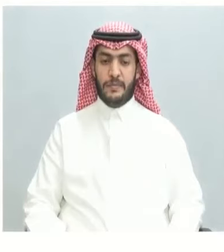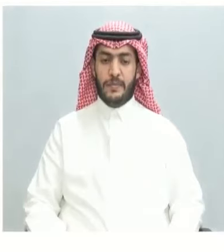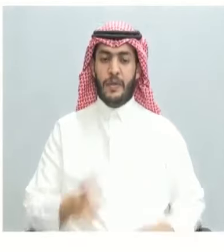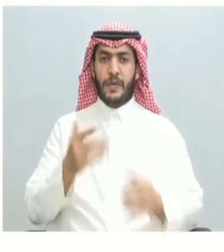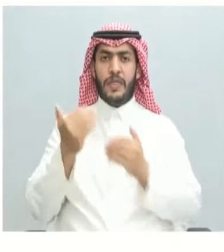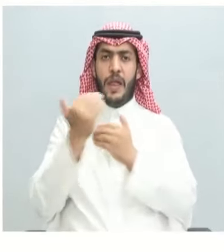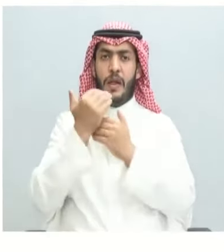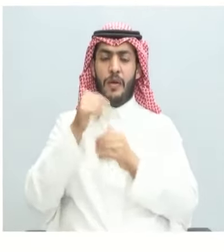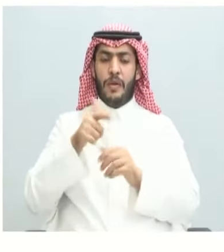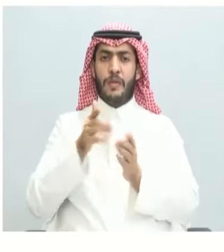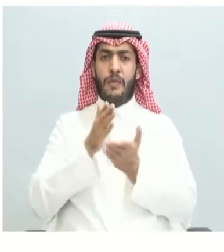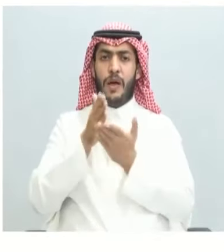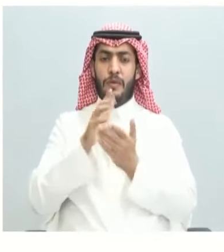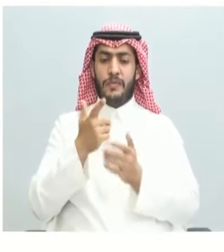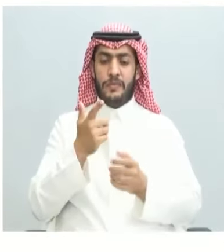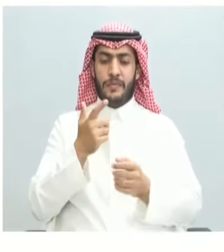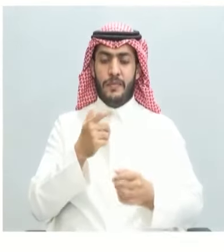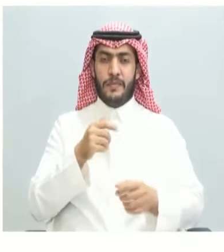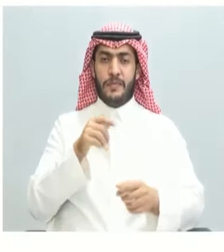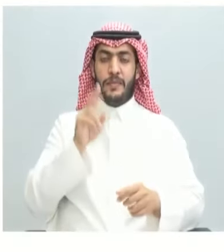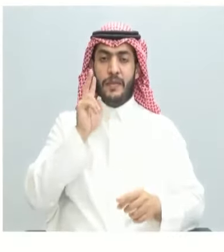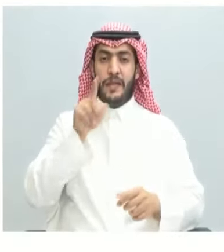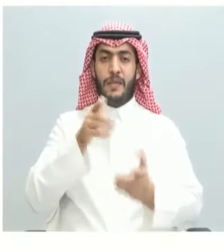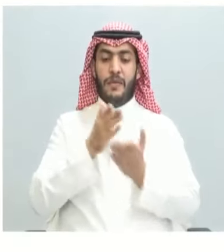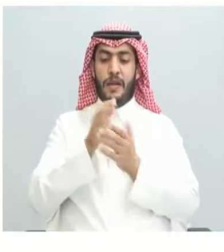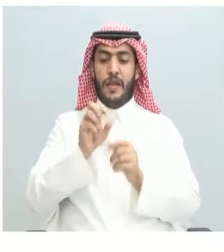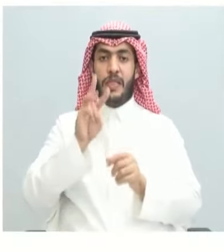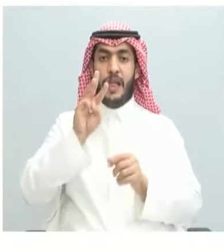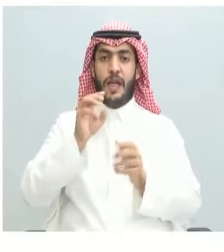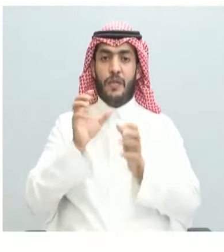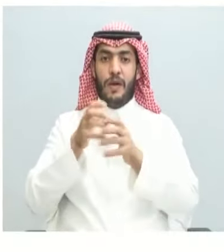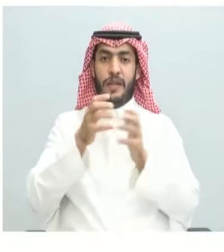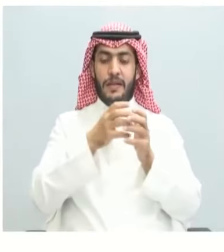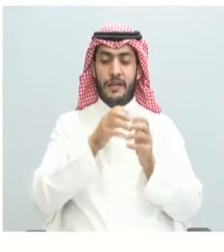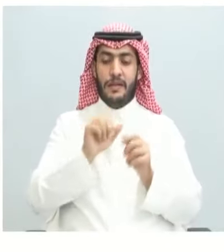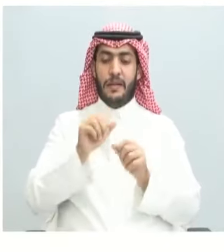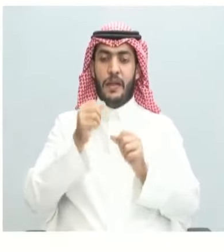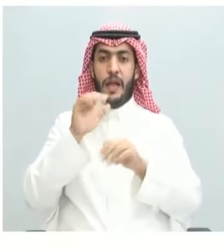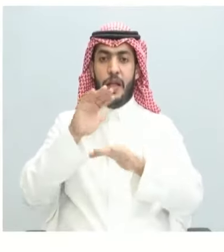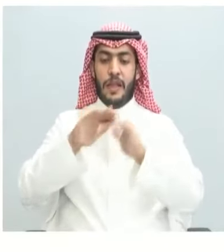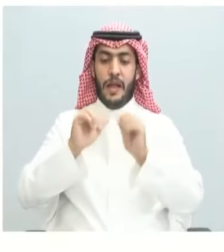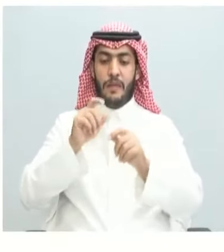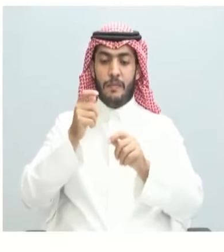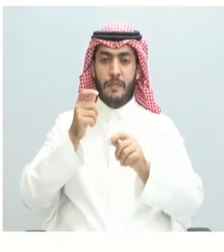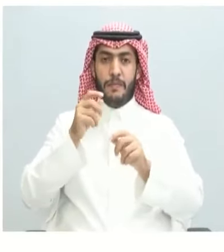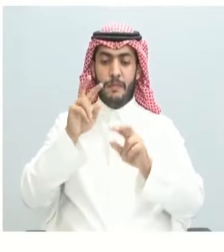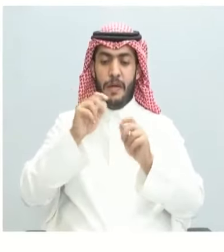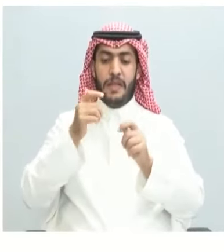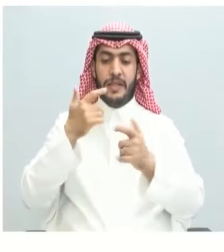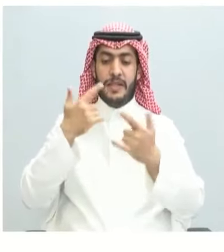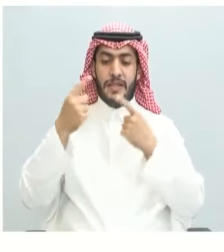تعلمنا في هذا المقرر لاحظنا ان المقرر عبار عباره عن ثلاث وحدات وهي ادوات البحث والاتصال ومشاركه